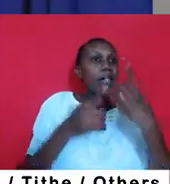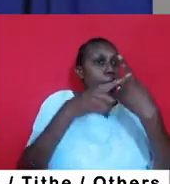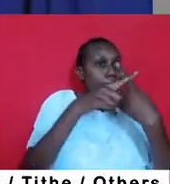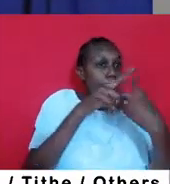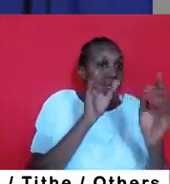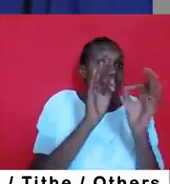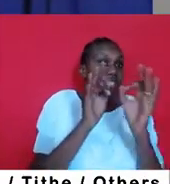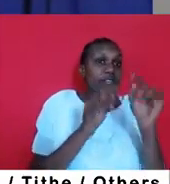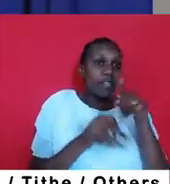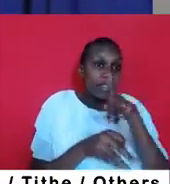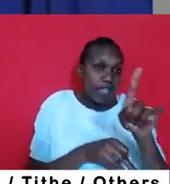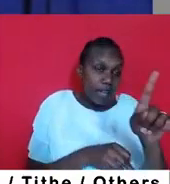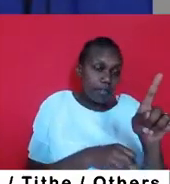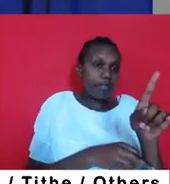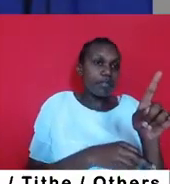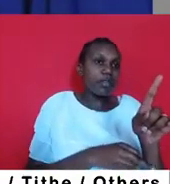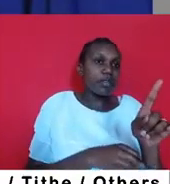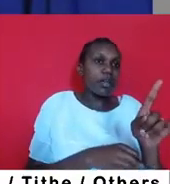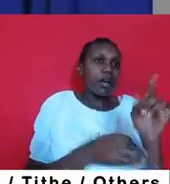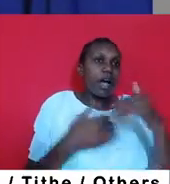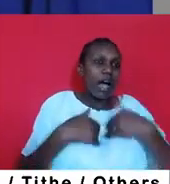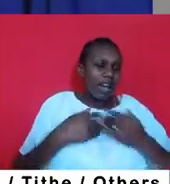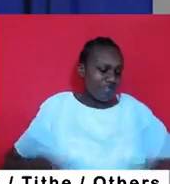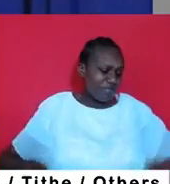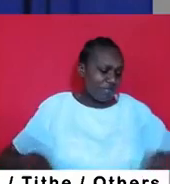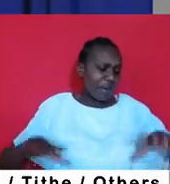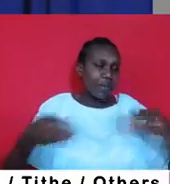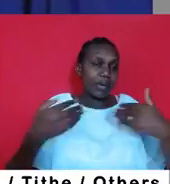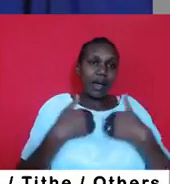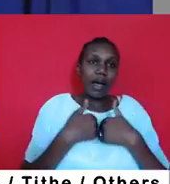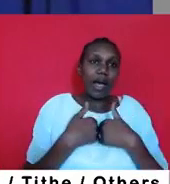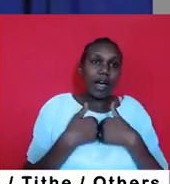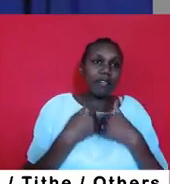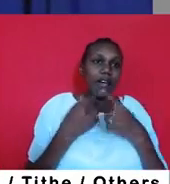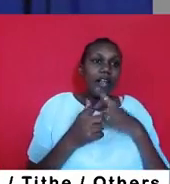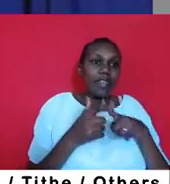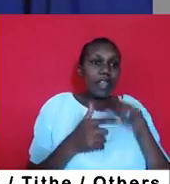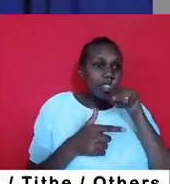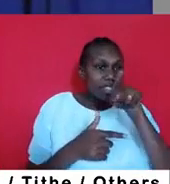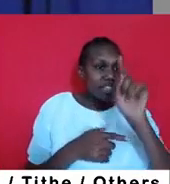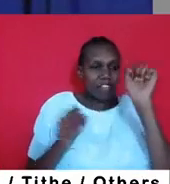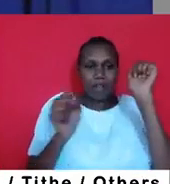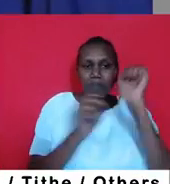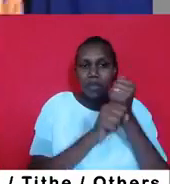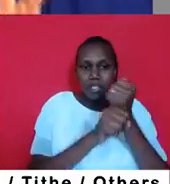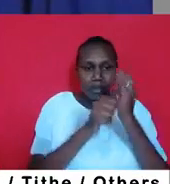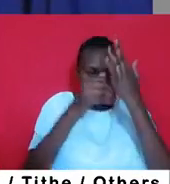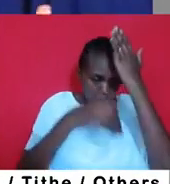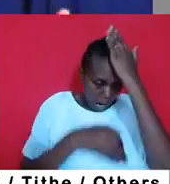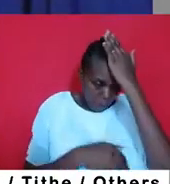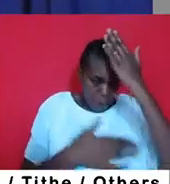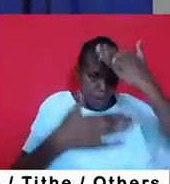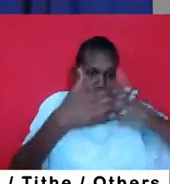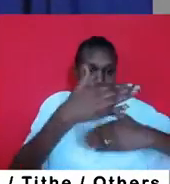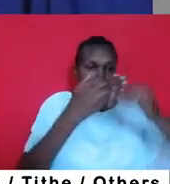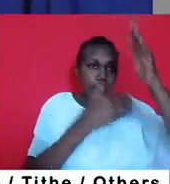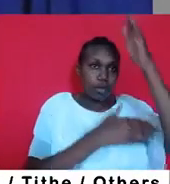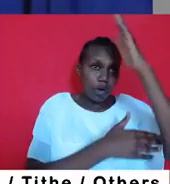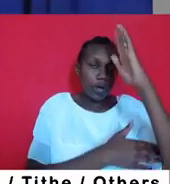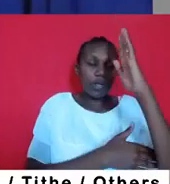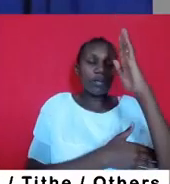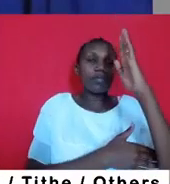Lakini ukiwa na ile pride, wewe haunyenyekei mbele za Mungu,